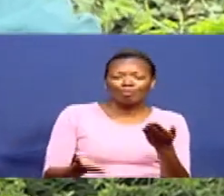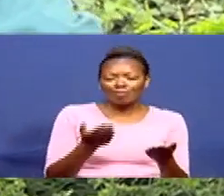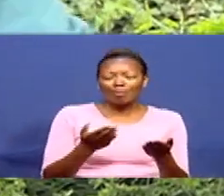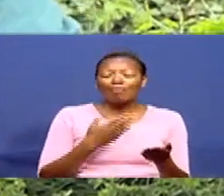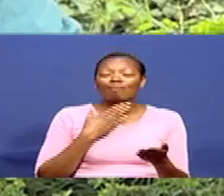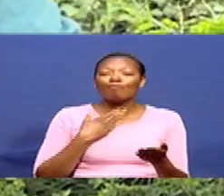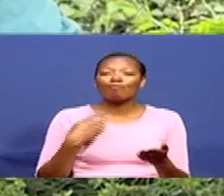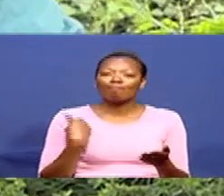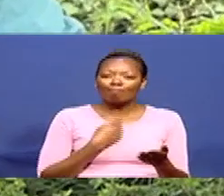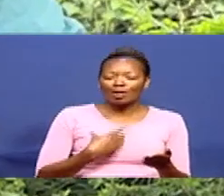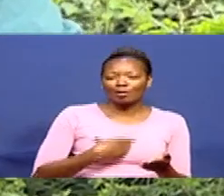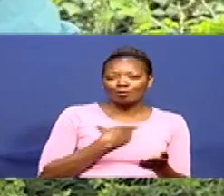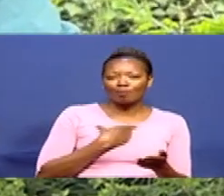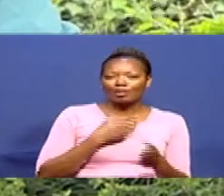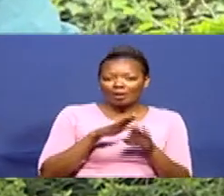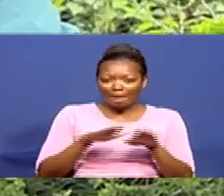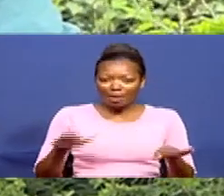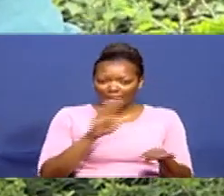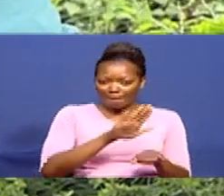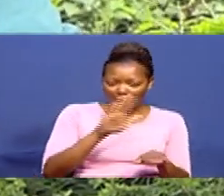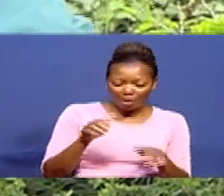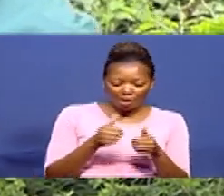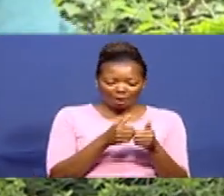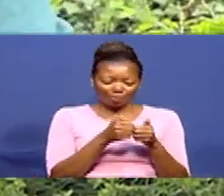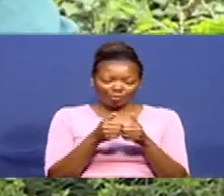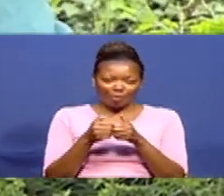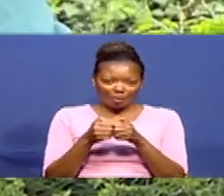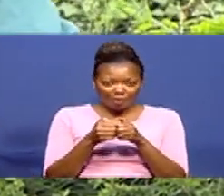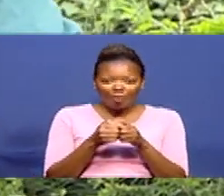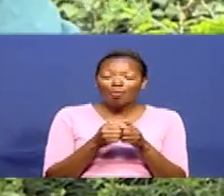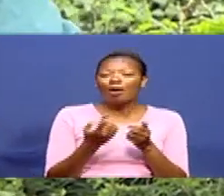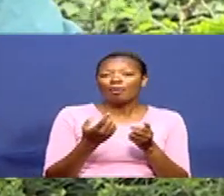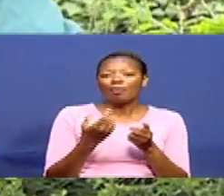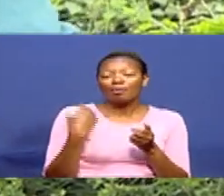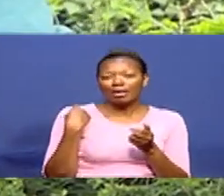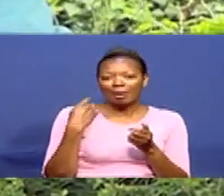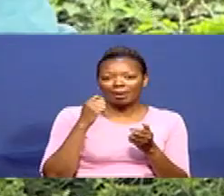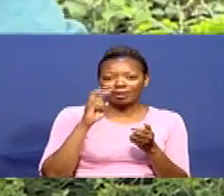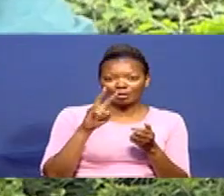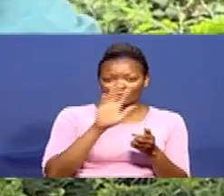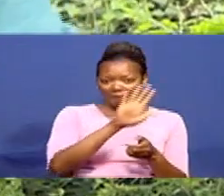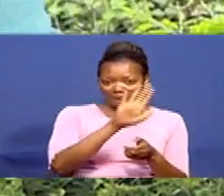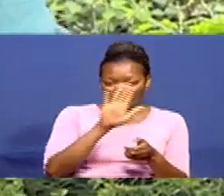shamba lako, usisite kutuandikia ama kutupigia kwenye nambari